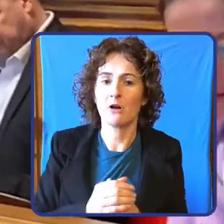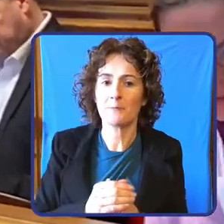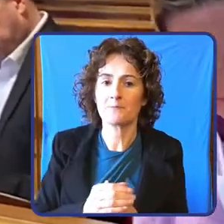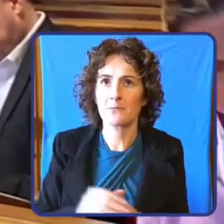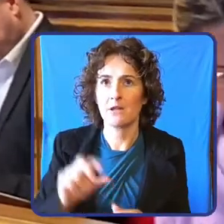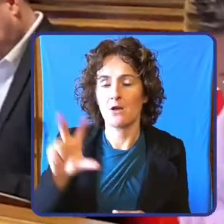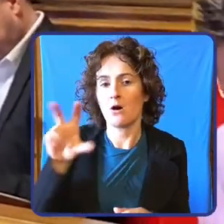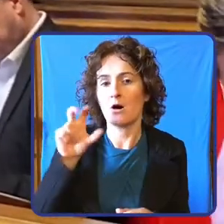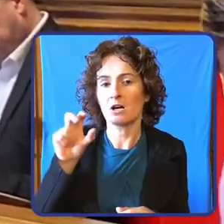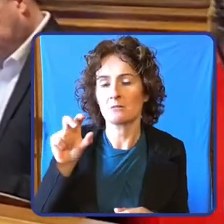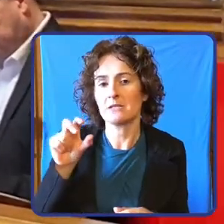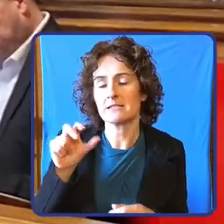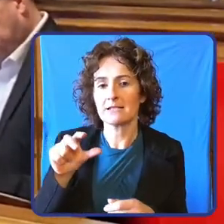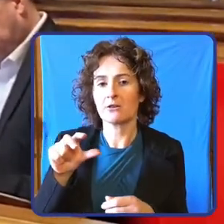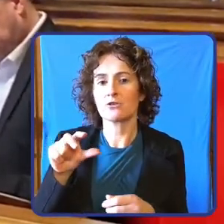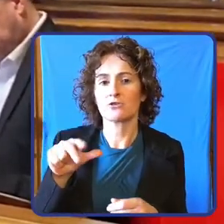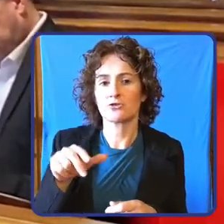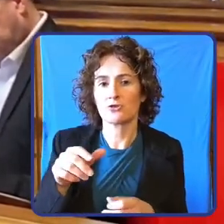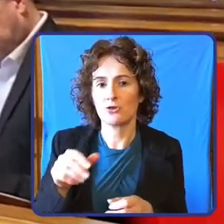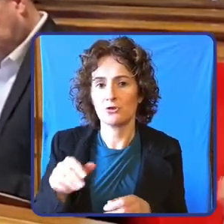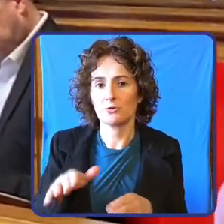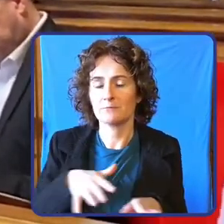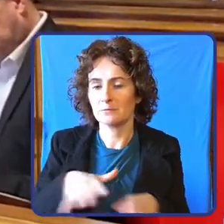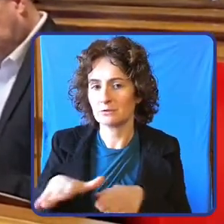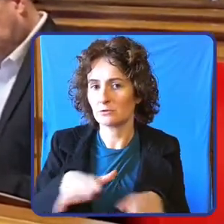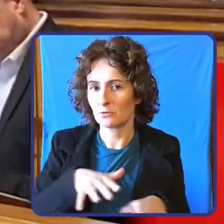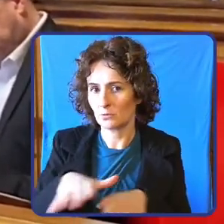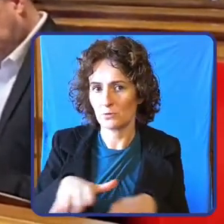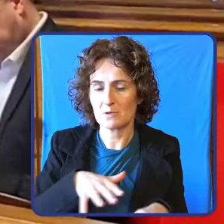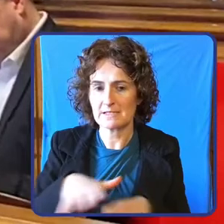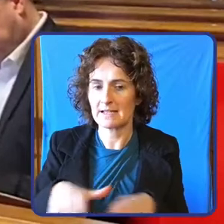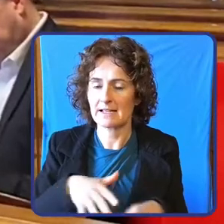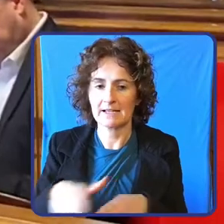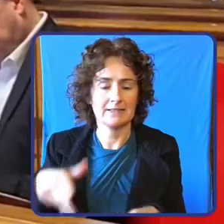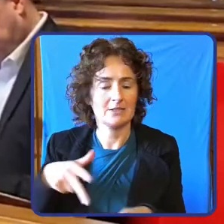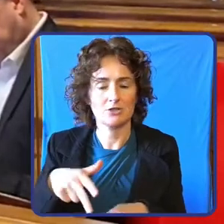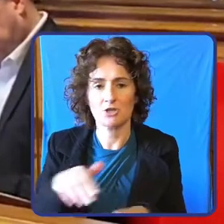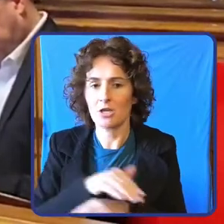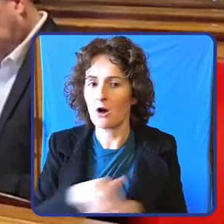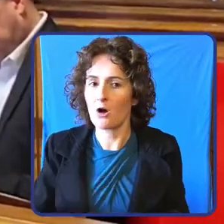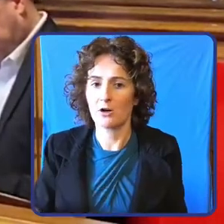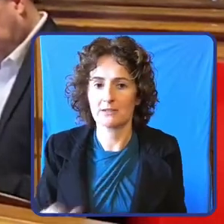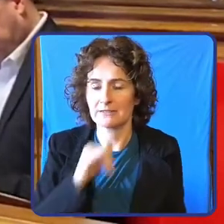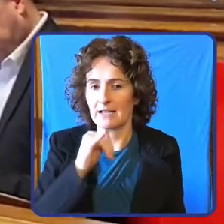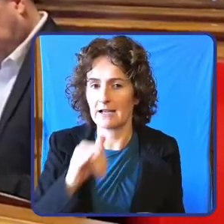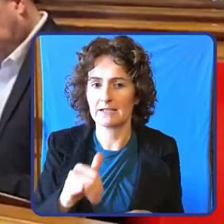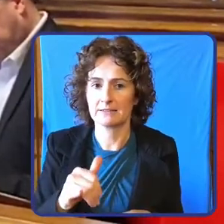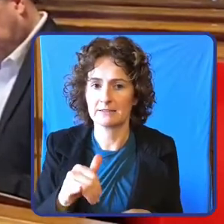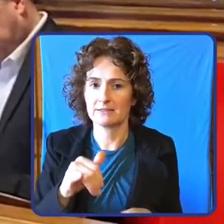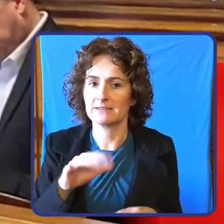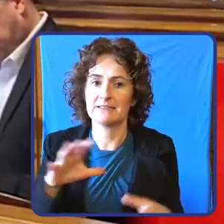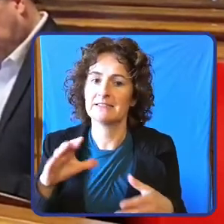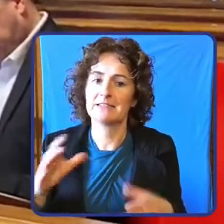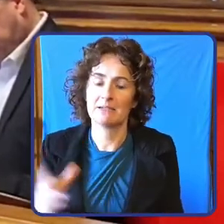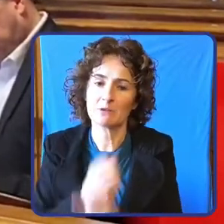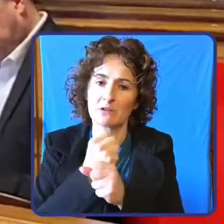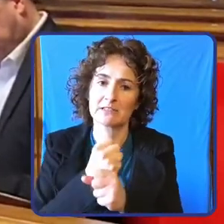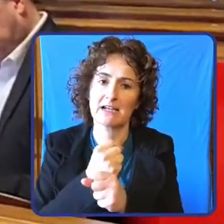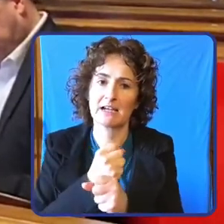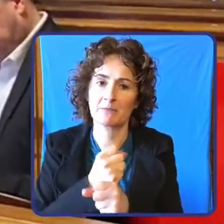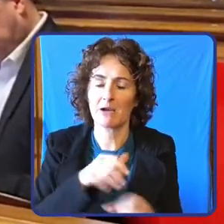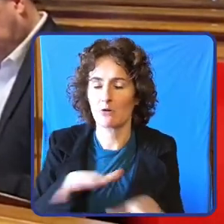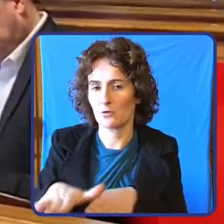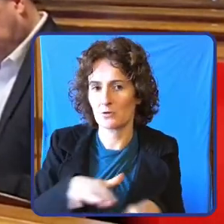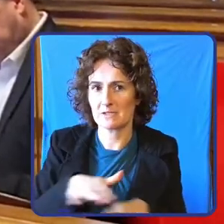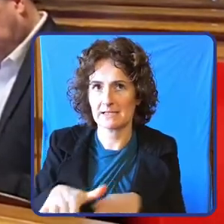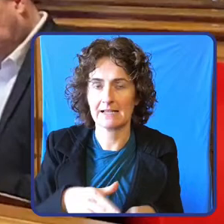30-as sebességhatárt betartani az autósoknak, mégis ez nem történik meg. Azzal kerestek meg ugye a lakók, hogy ott